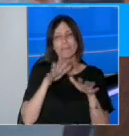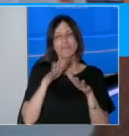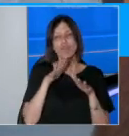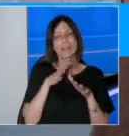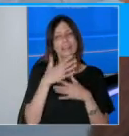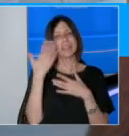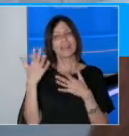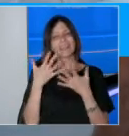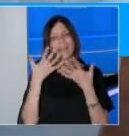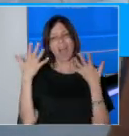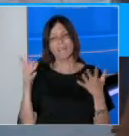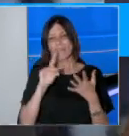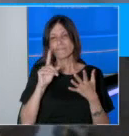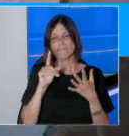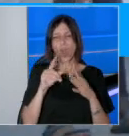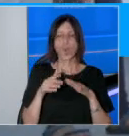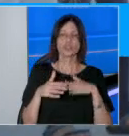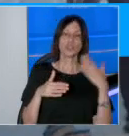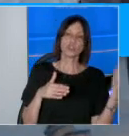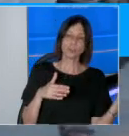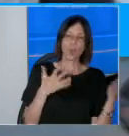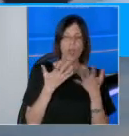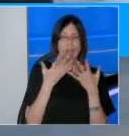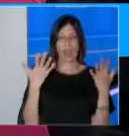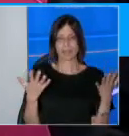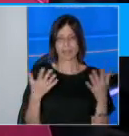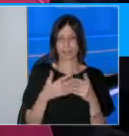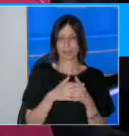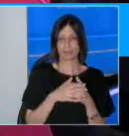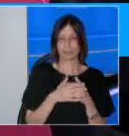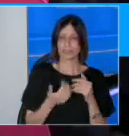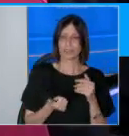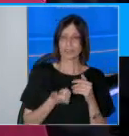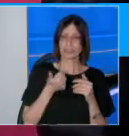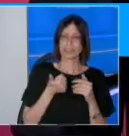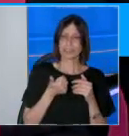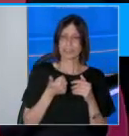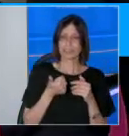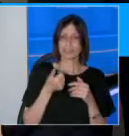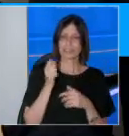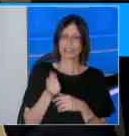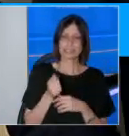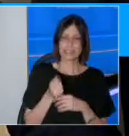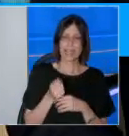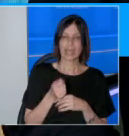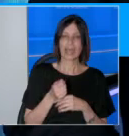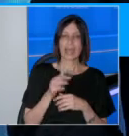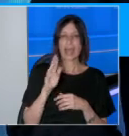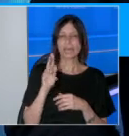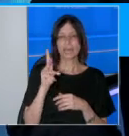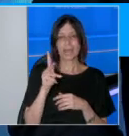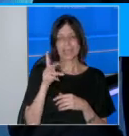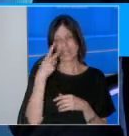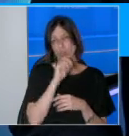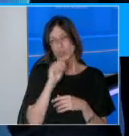רחבה, ולא לממשלת שמאל רחבה. השר רפי פרץ, שר לענייני ירושלים, תודה